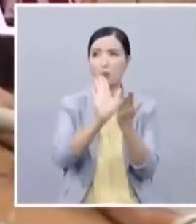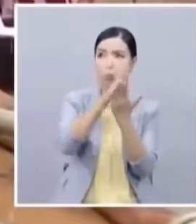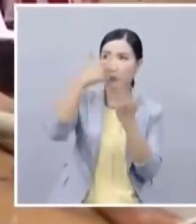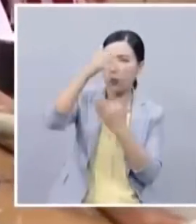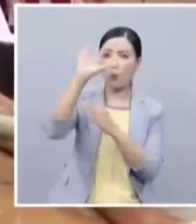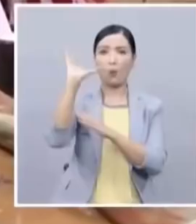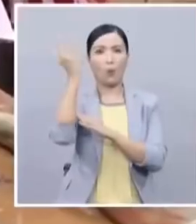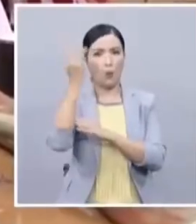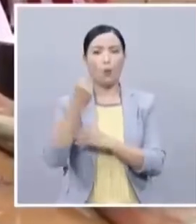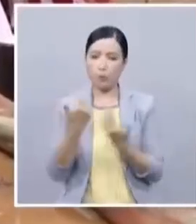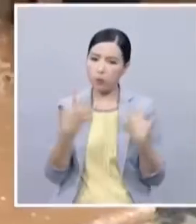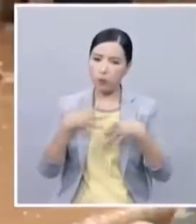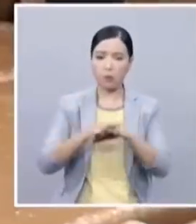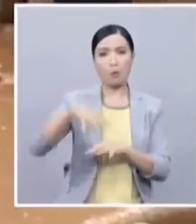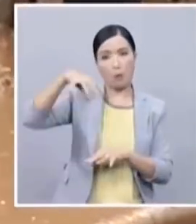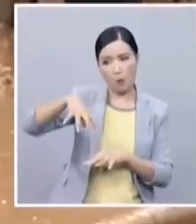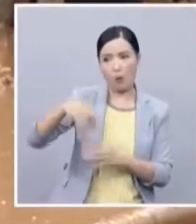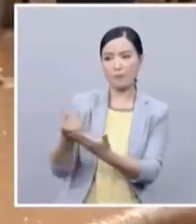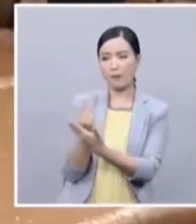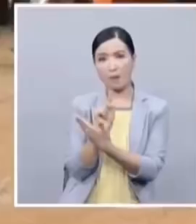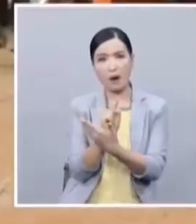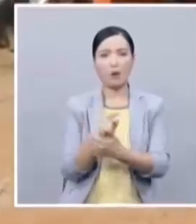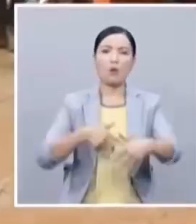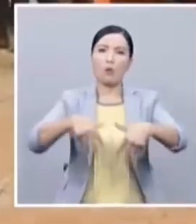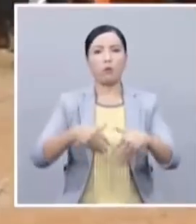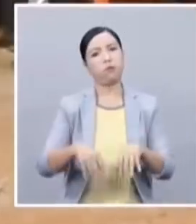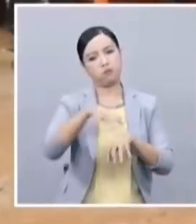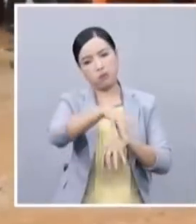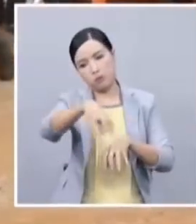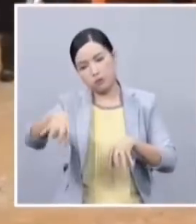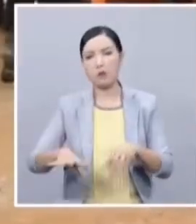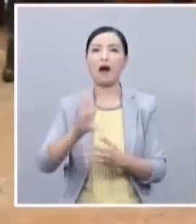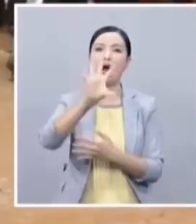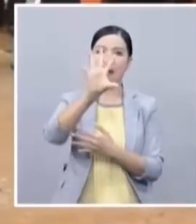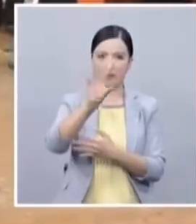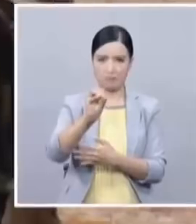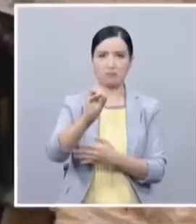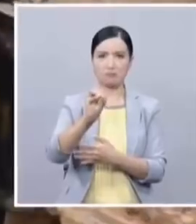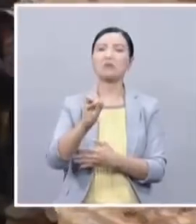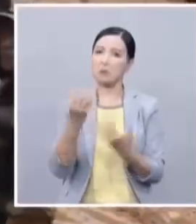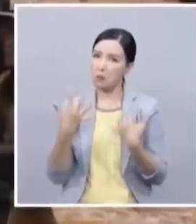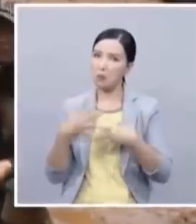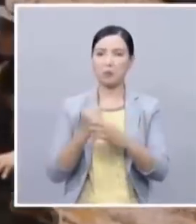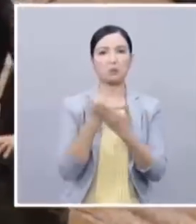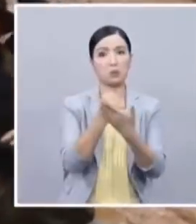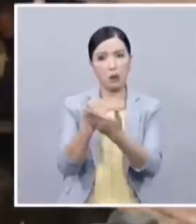มทั้งในรูปแบบของบุคคลและองค์กรรวมแล้วกว่า50หน่วยงานนะครับก็เป็นจำนวนที่ผู้ที่เกี่ย